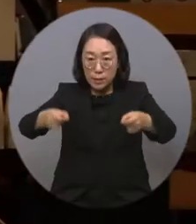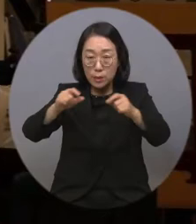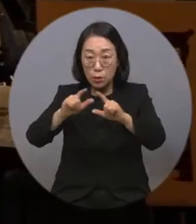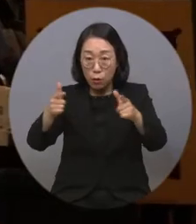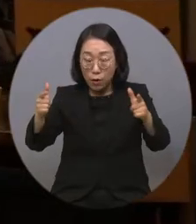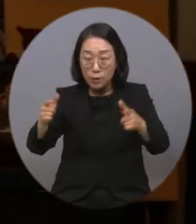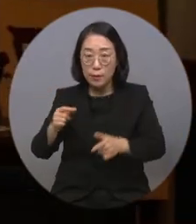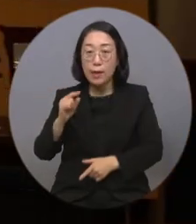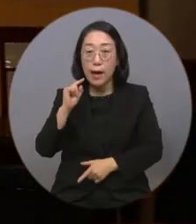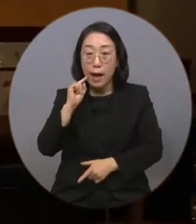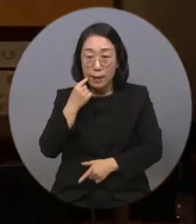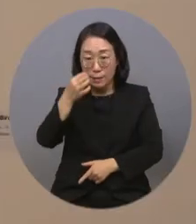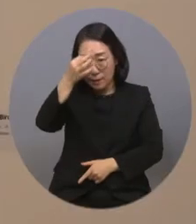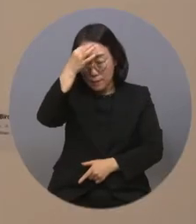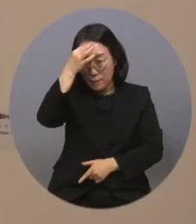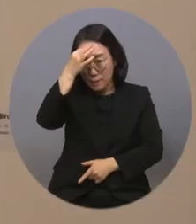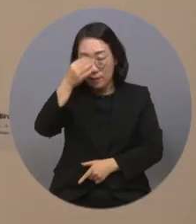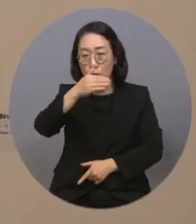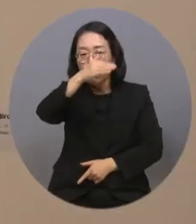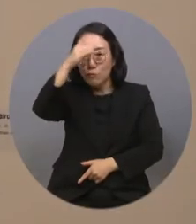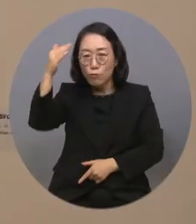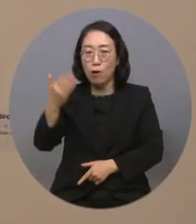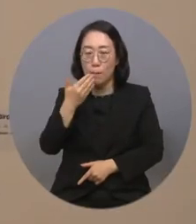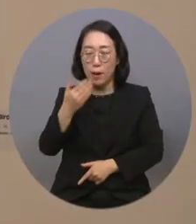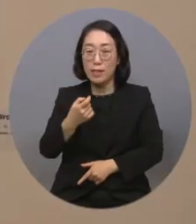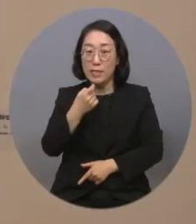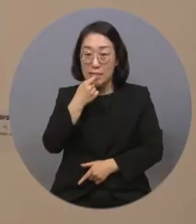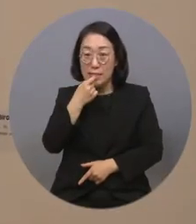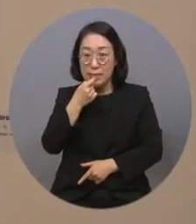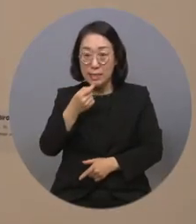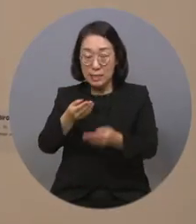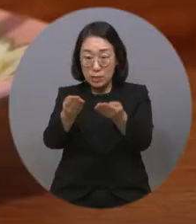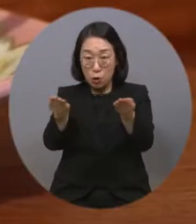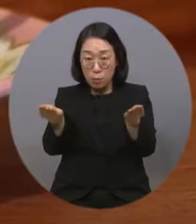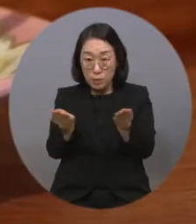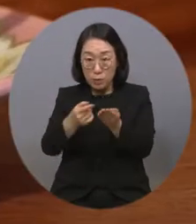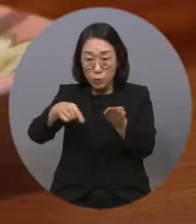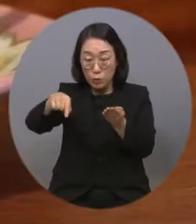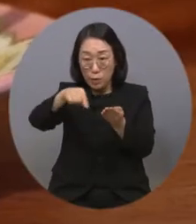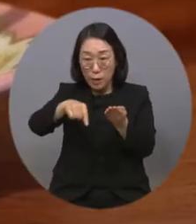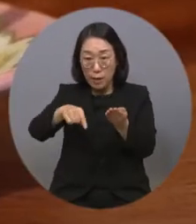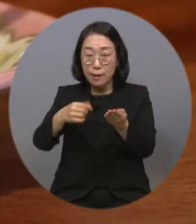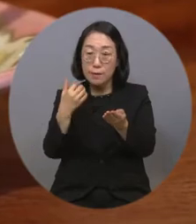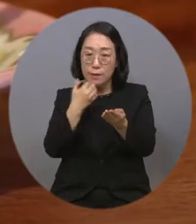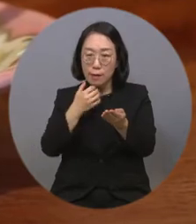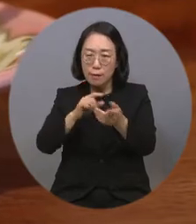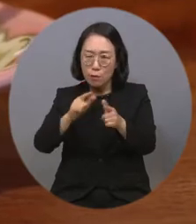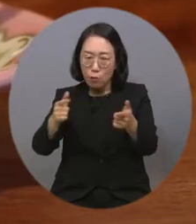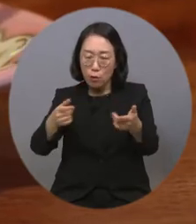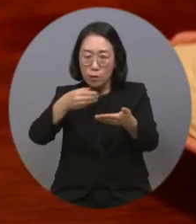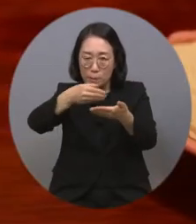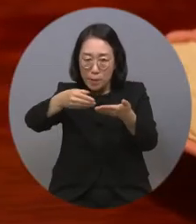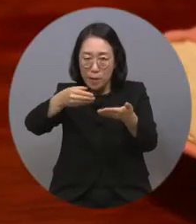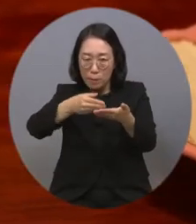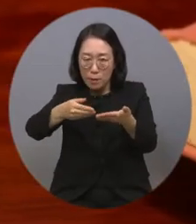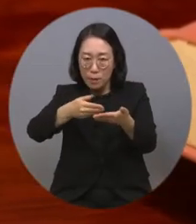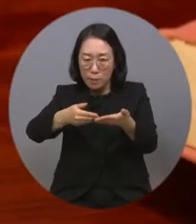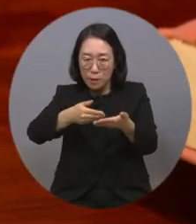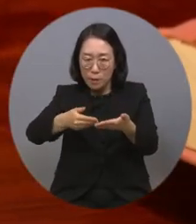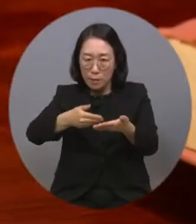작품들이 전시되어 있습니다. 하얀 백자로 만든 접시 위에 포슬린 공예가 신지현 작가의 손을